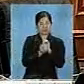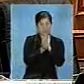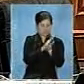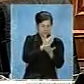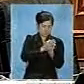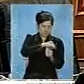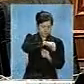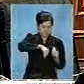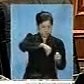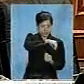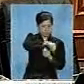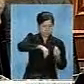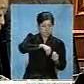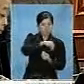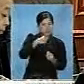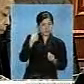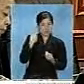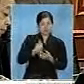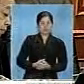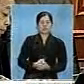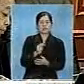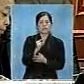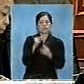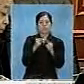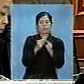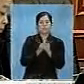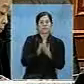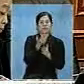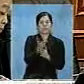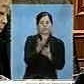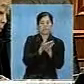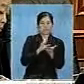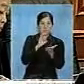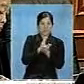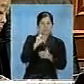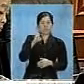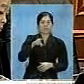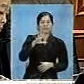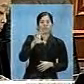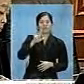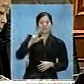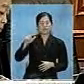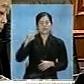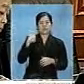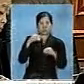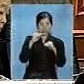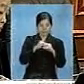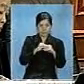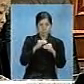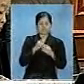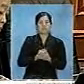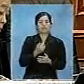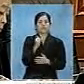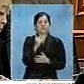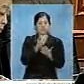าในทุนหมุนเวียนที่เริ่มต้นที่กำลังจะเตรียมขอไว้ 1,500 ล้านเนี่ยนะครับให้มีขนาดที่เพิ่มขึ้นและสามารถที่จะ